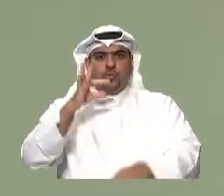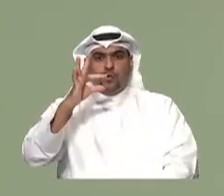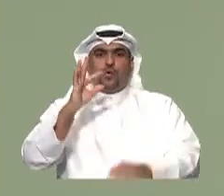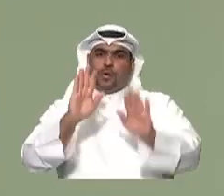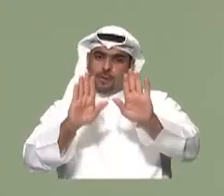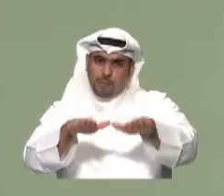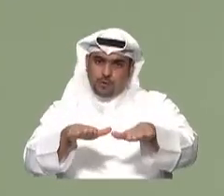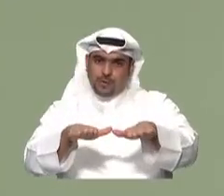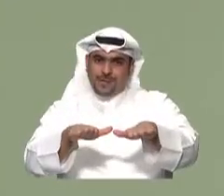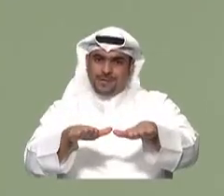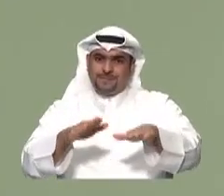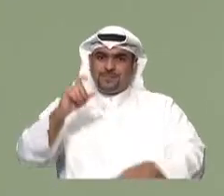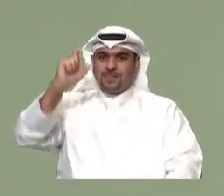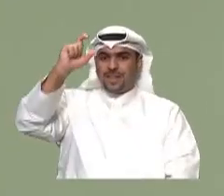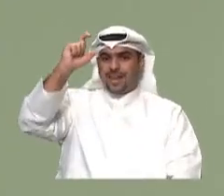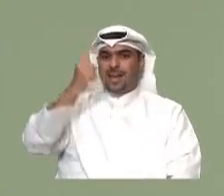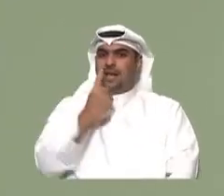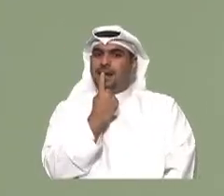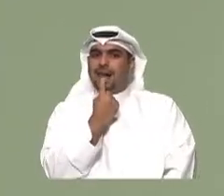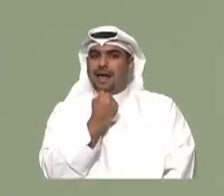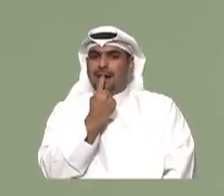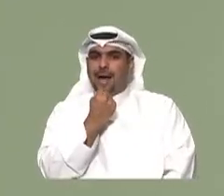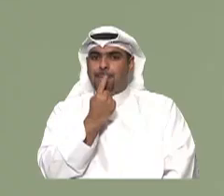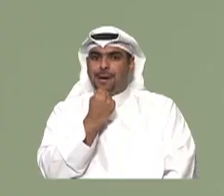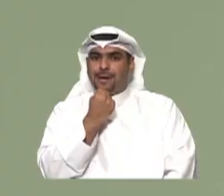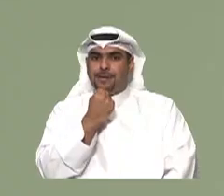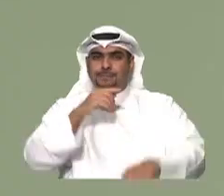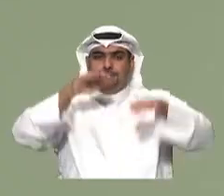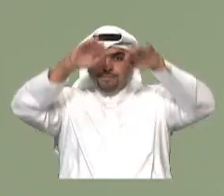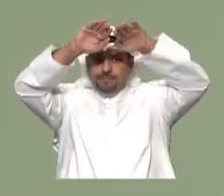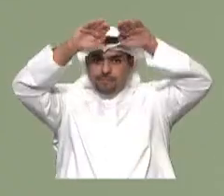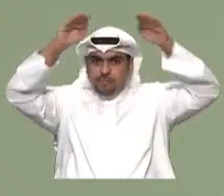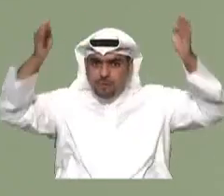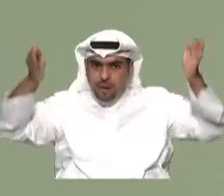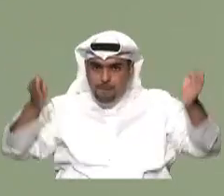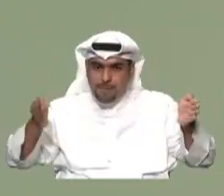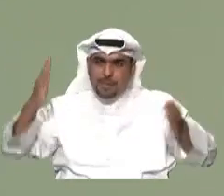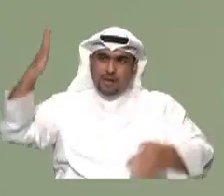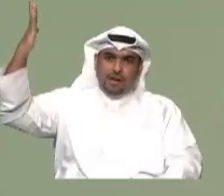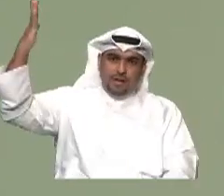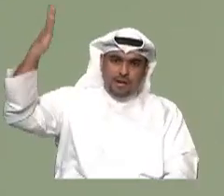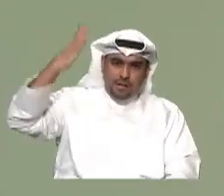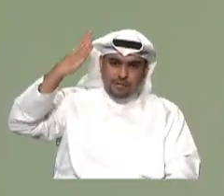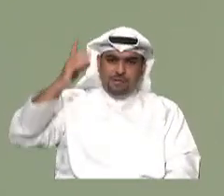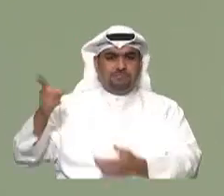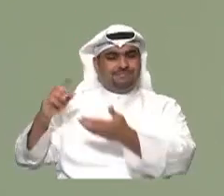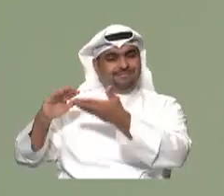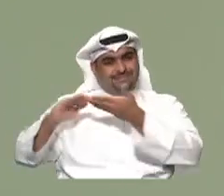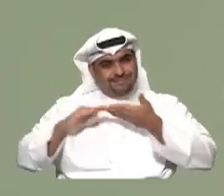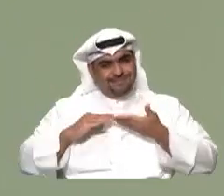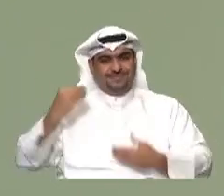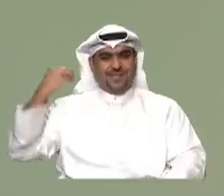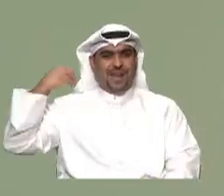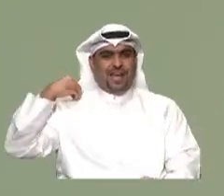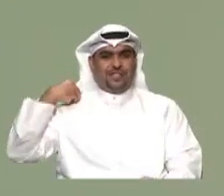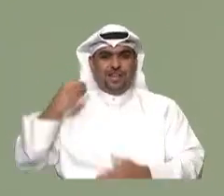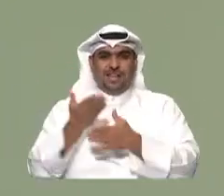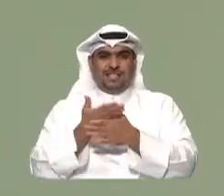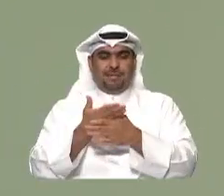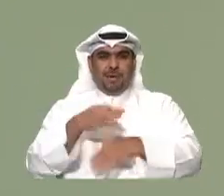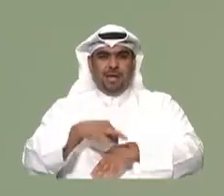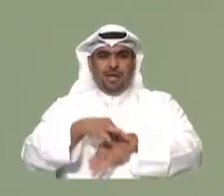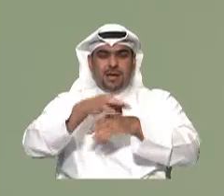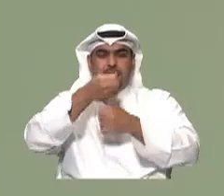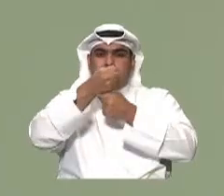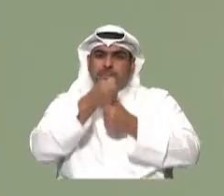يعني معدات واليات وظل برا مثل مظلات مسوين، لان شوي الحراره شديده مثل ما انت عارف، فانتظار الناس برا قبل الدخول، لان